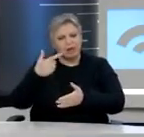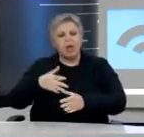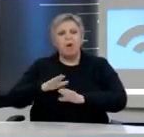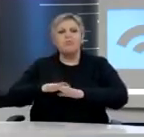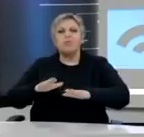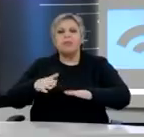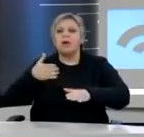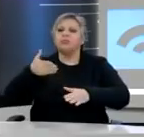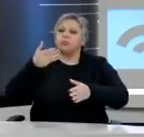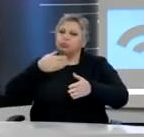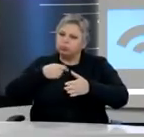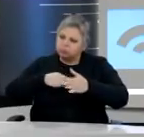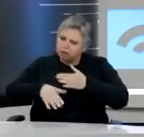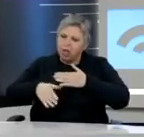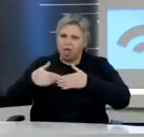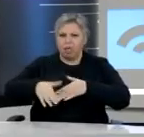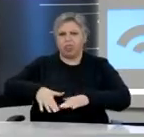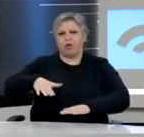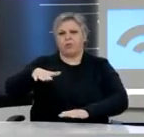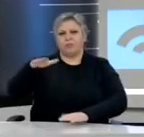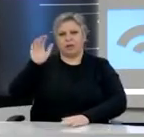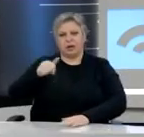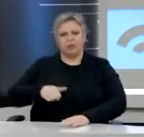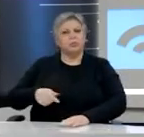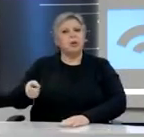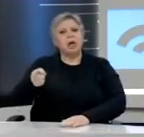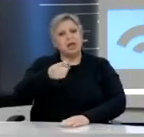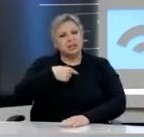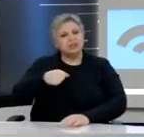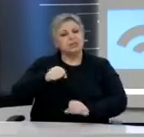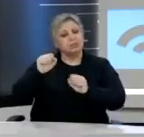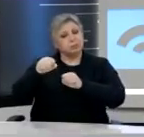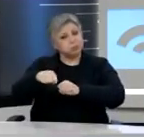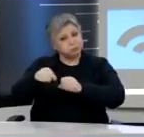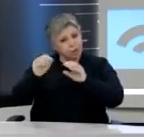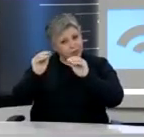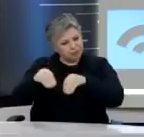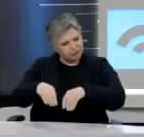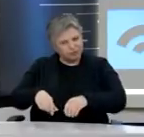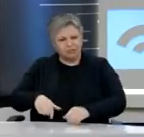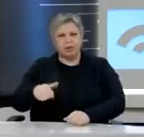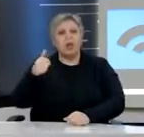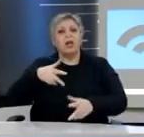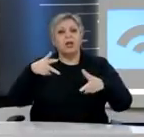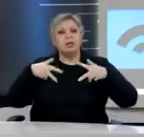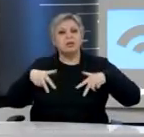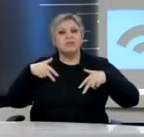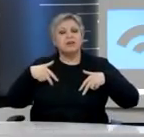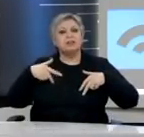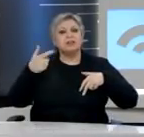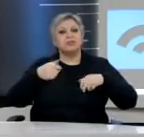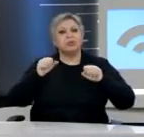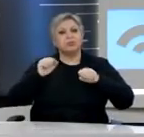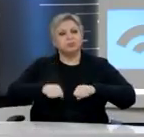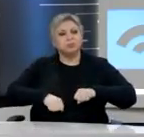με ψήφους από τα δικά σας έδρανα. Αυτή η κυβέρνηση ψήφισε το